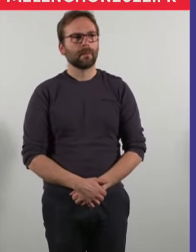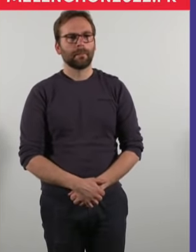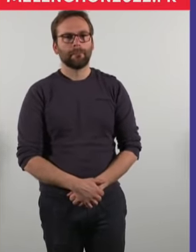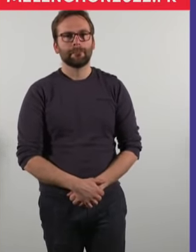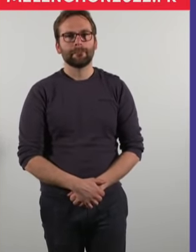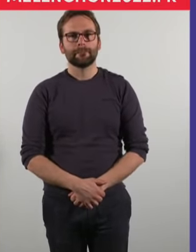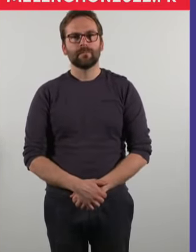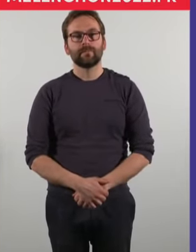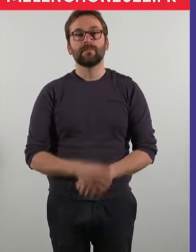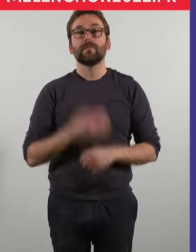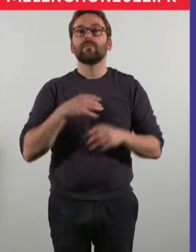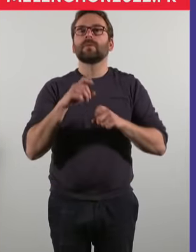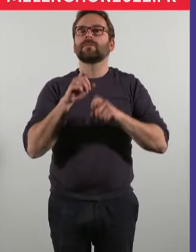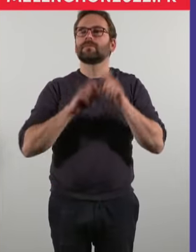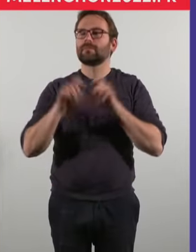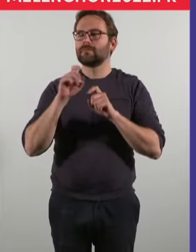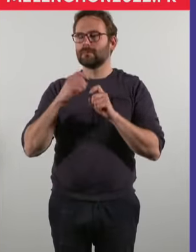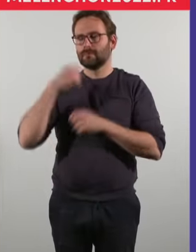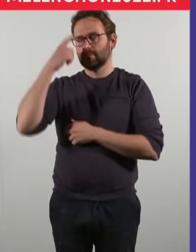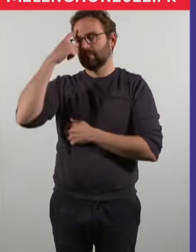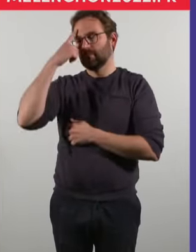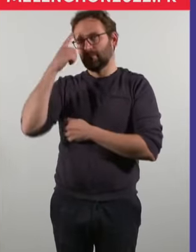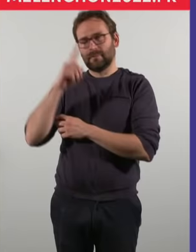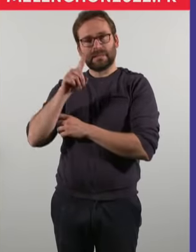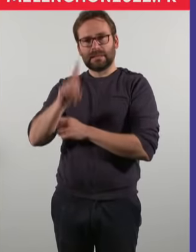Je reviens à cette question insistante.